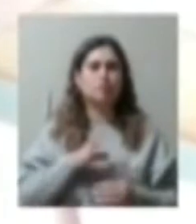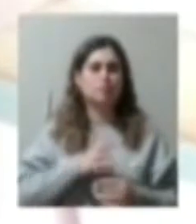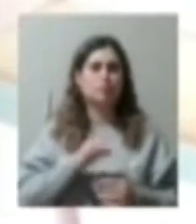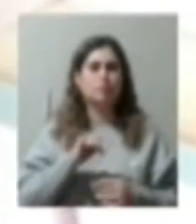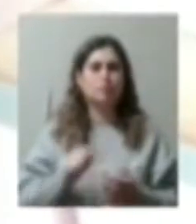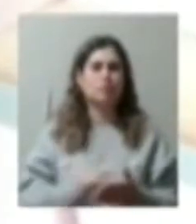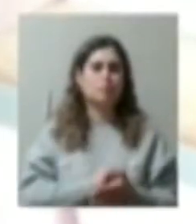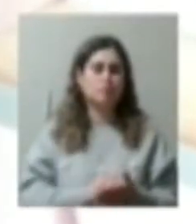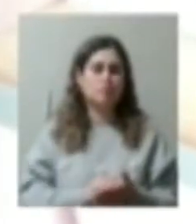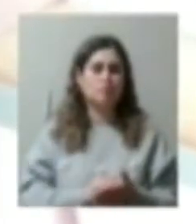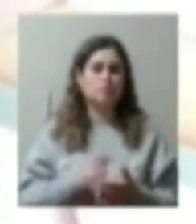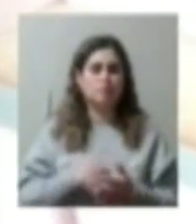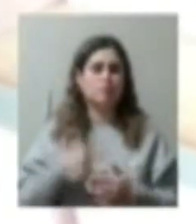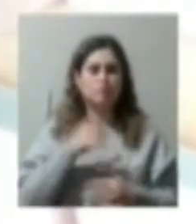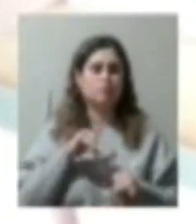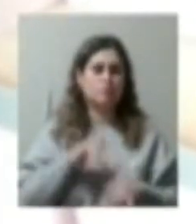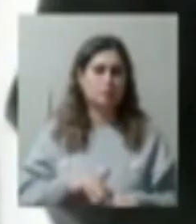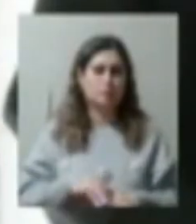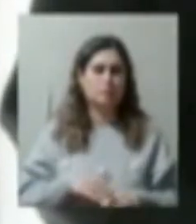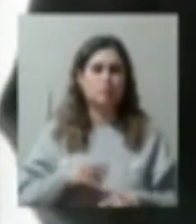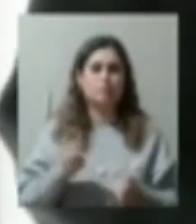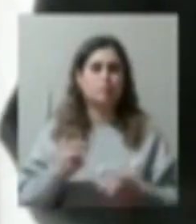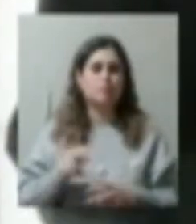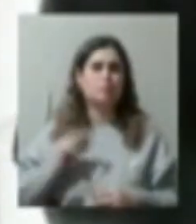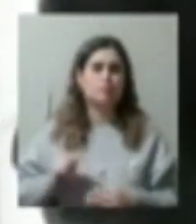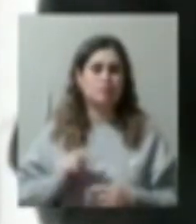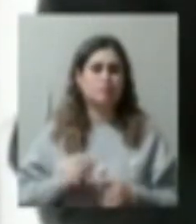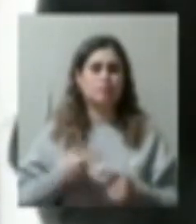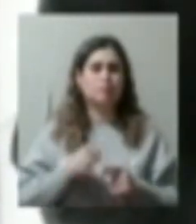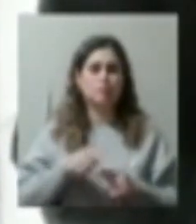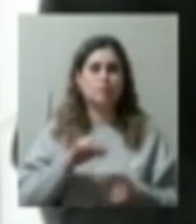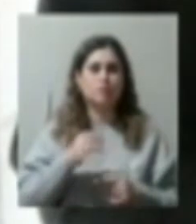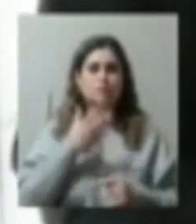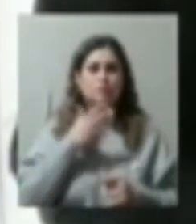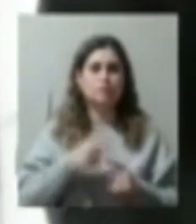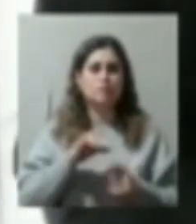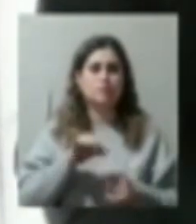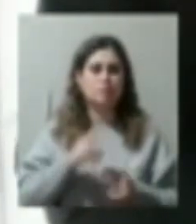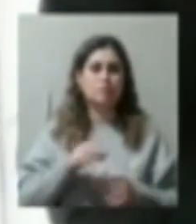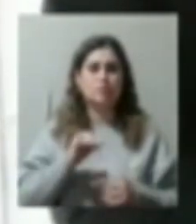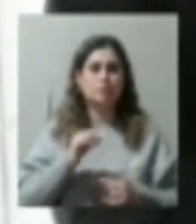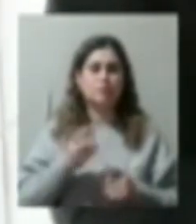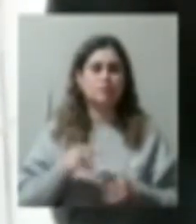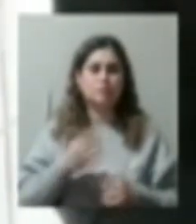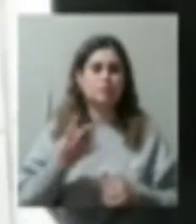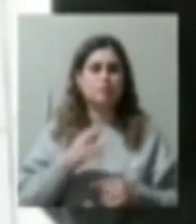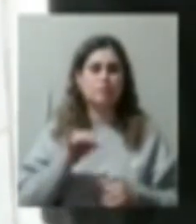і особові справи працівників. А це в такому стані були приміщення. Весь четвертий